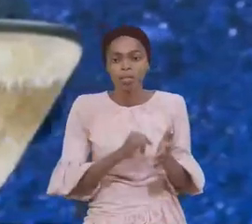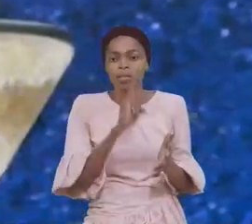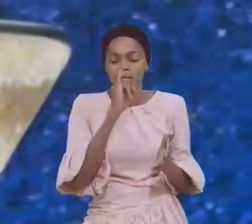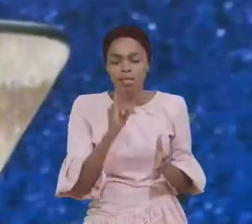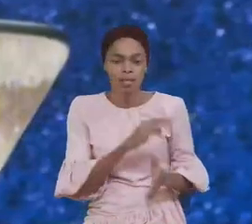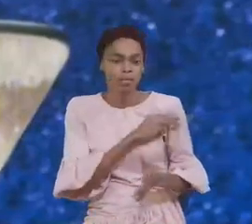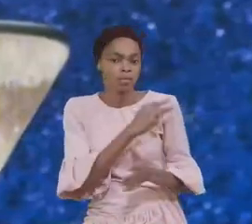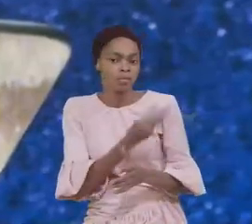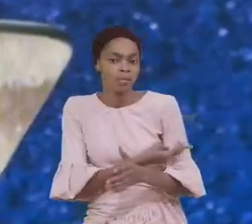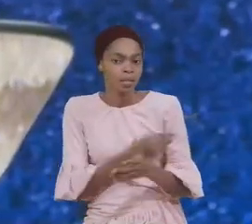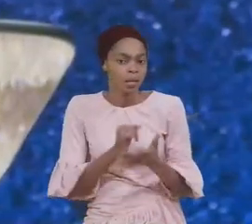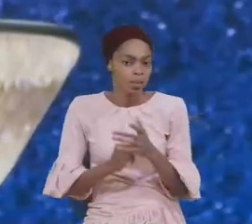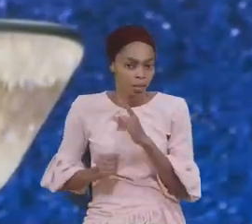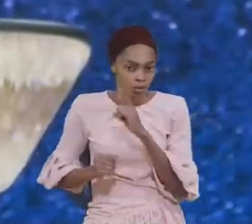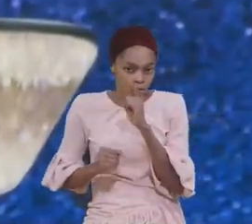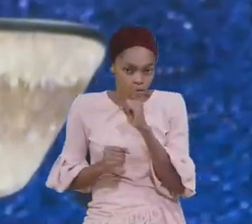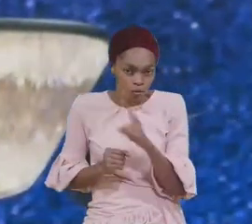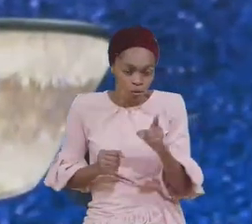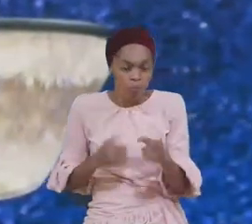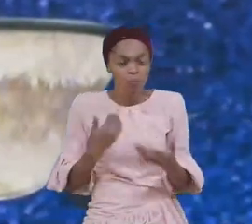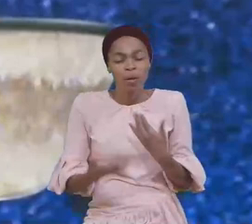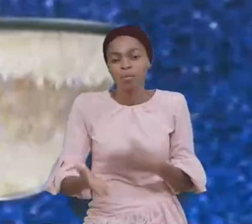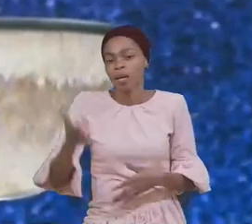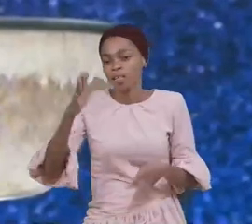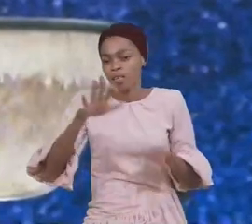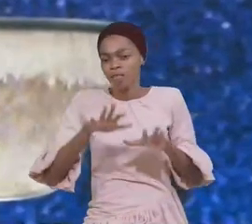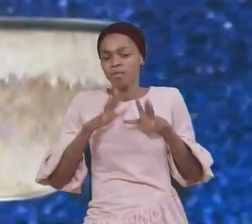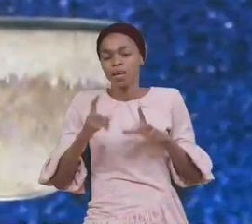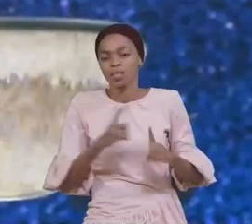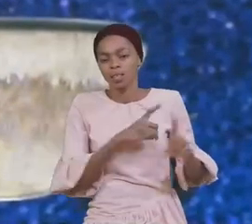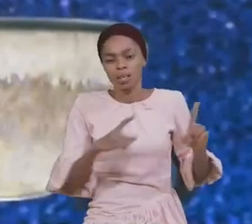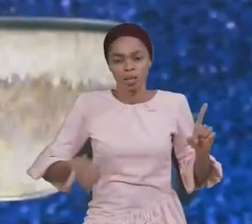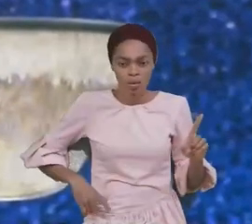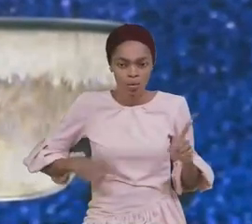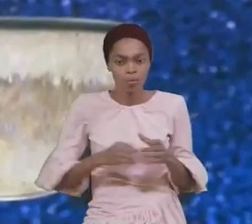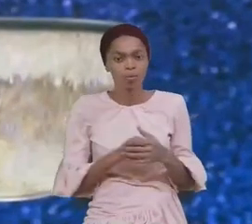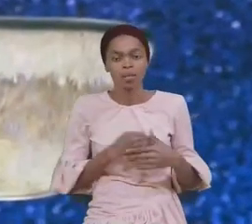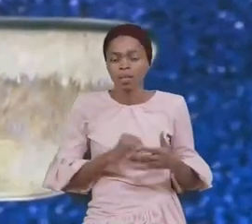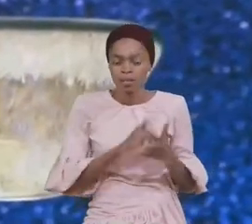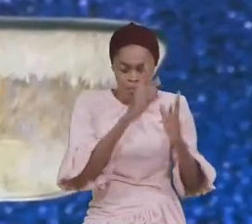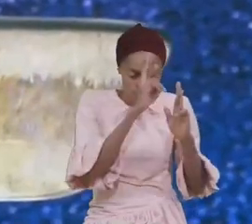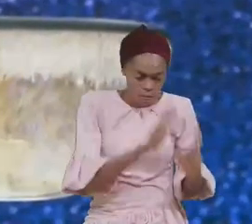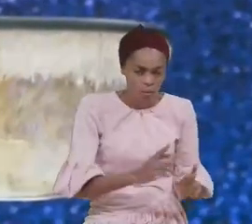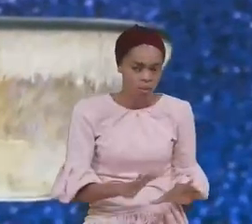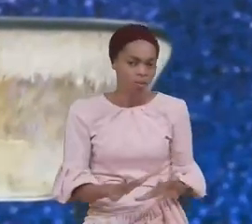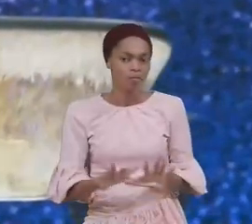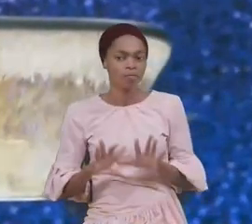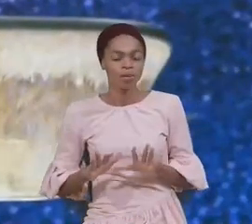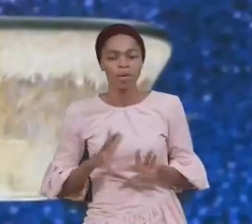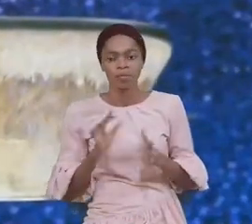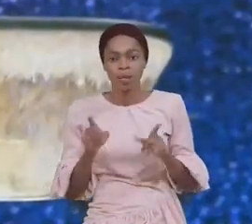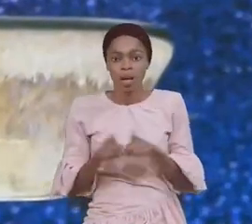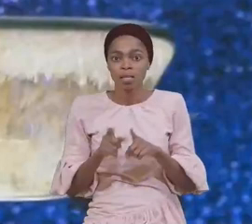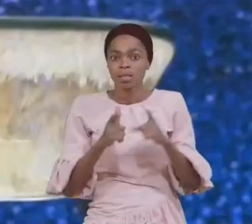que vous ayez toujours la crainte, la crainte révérentielle, alors